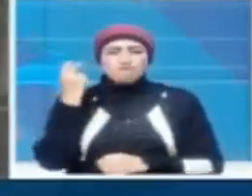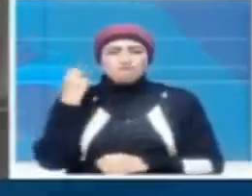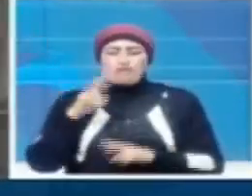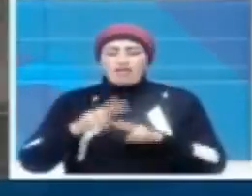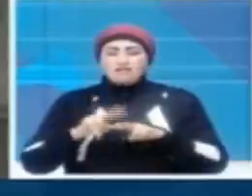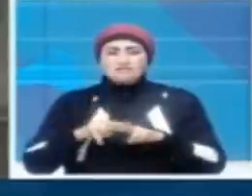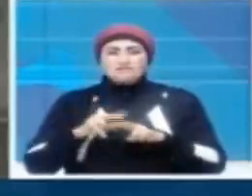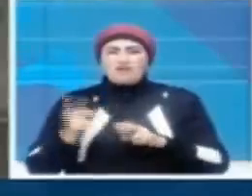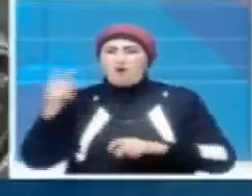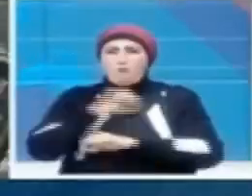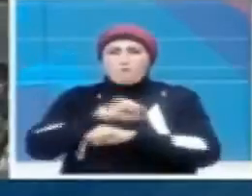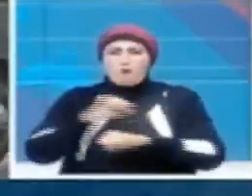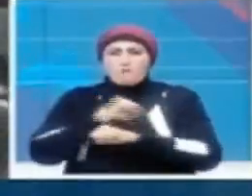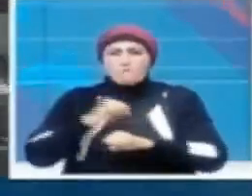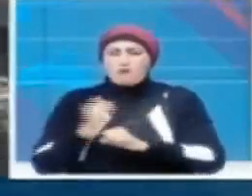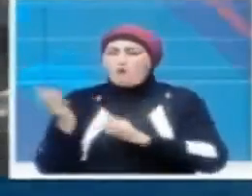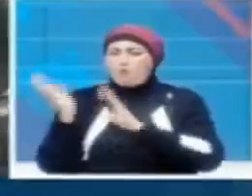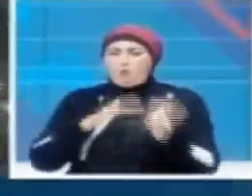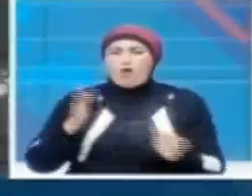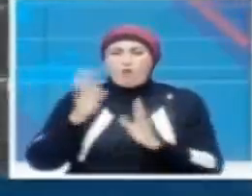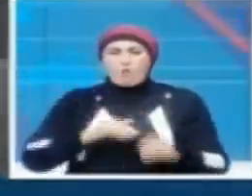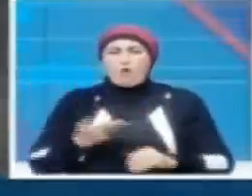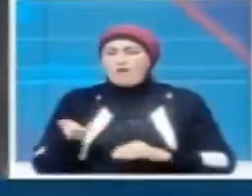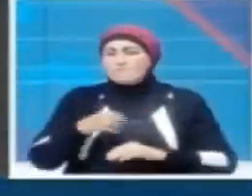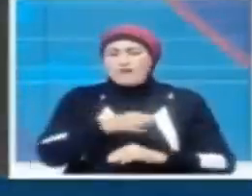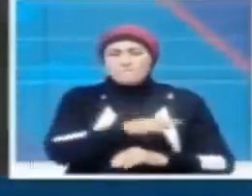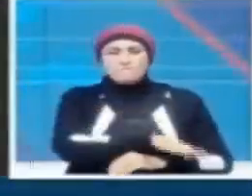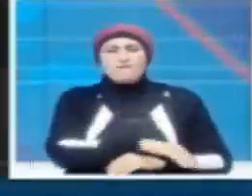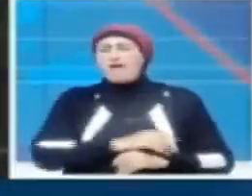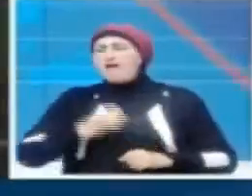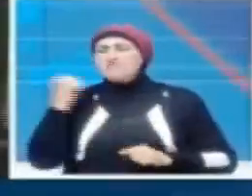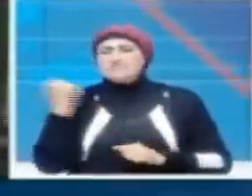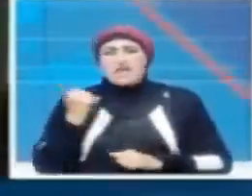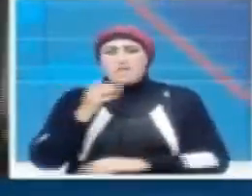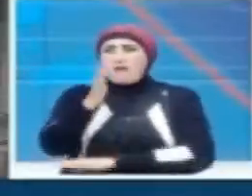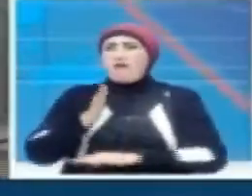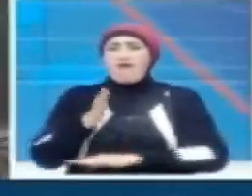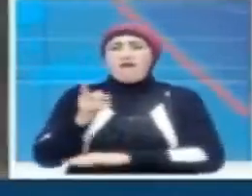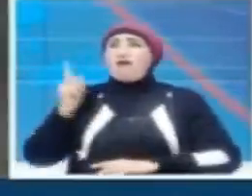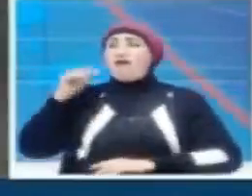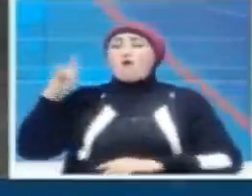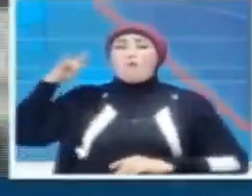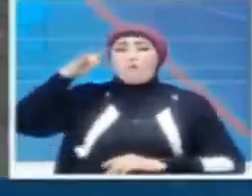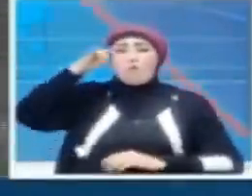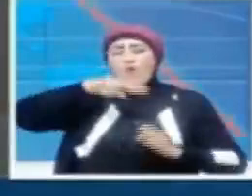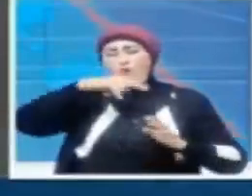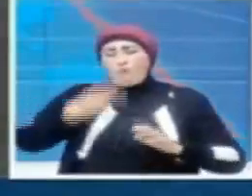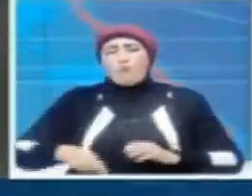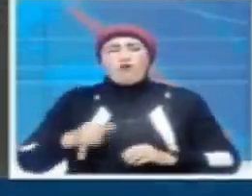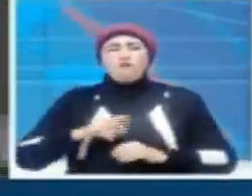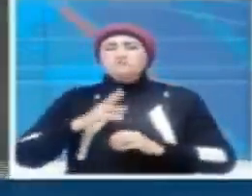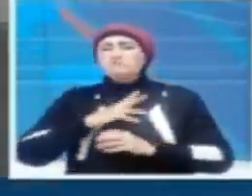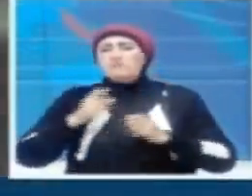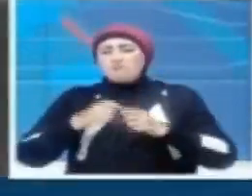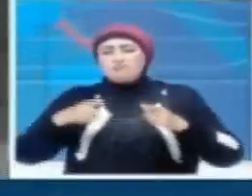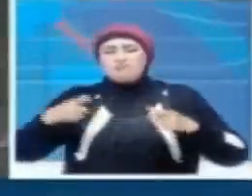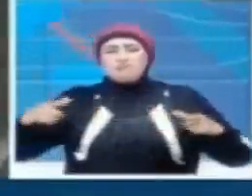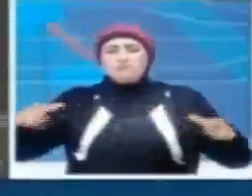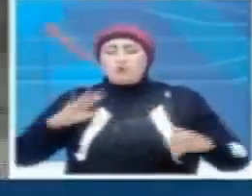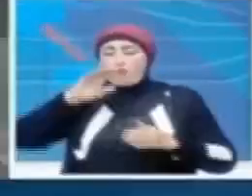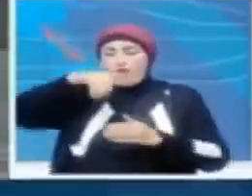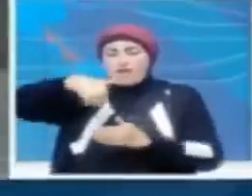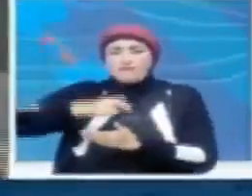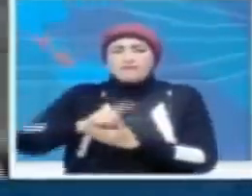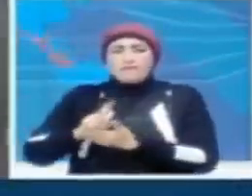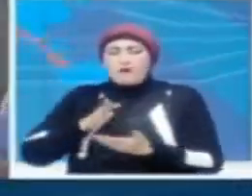كل مقدوراته العدوانية للتنكيل بأهل غزة، قصفا بالطائرات ورميا بالمدفعية واكتساحا بالدبابات